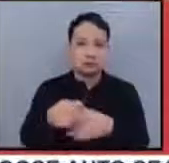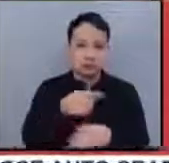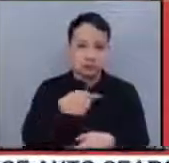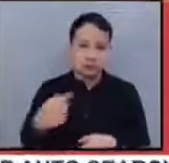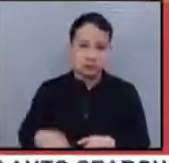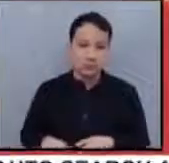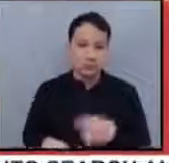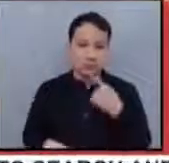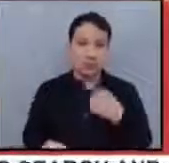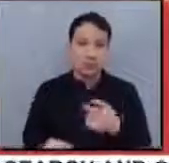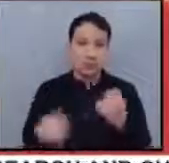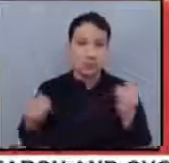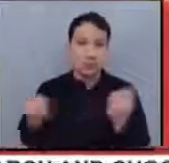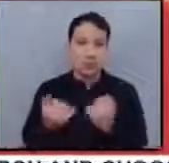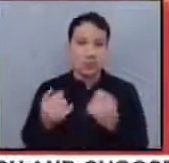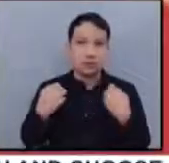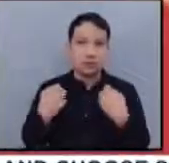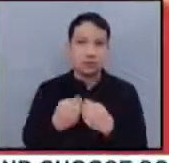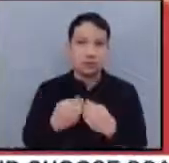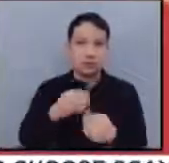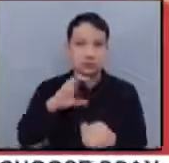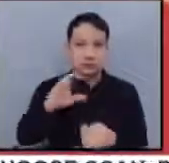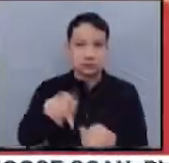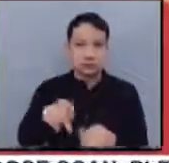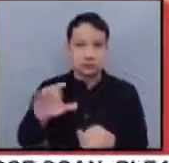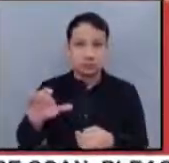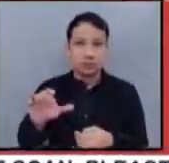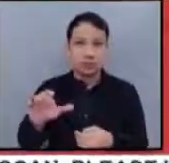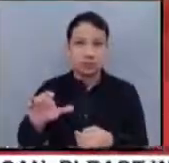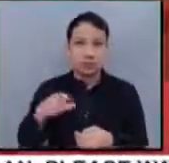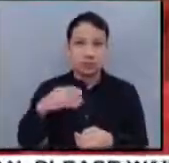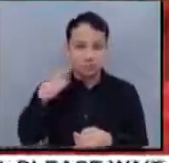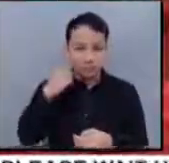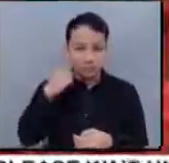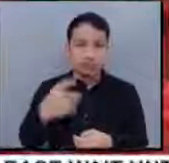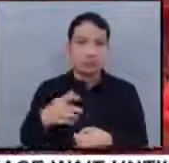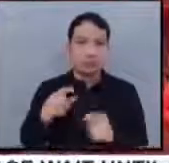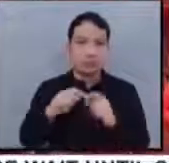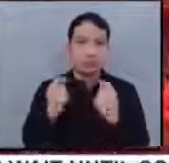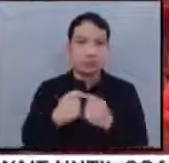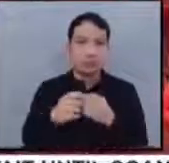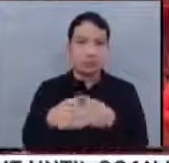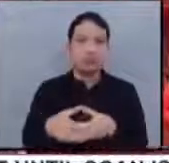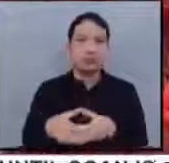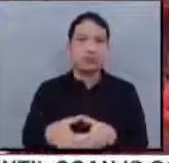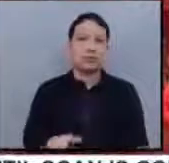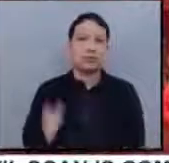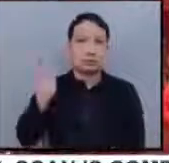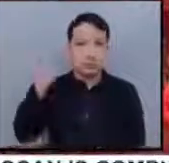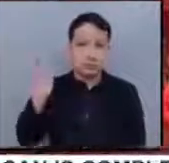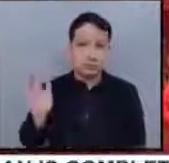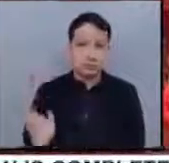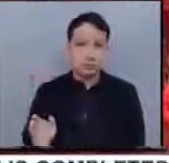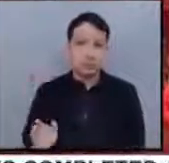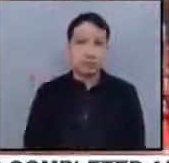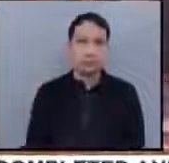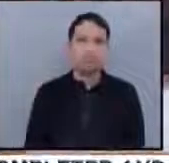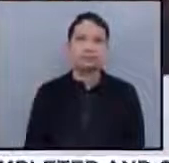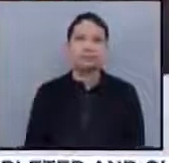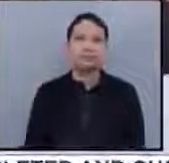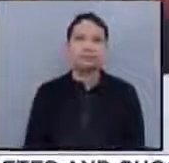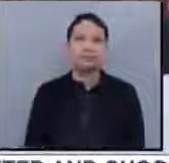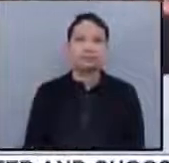mga miyembro ng CPC Political Bureau Standing Committee. Ang Politburo ang nagsisilbing matataas na leader ng